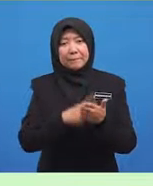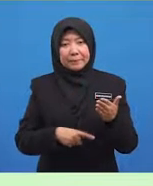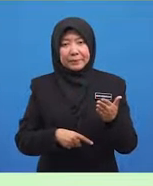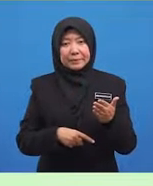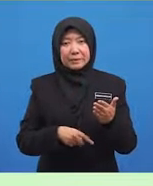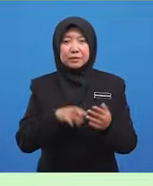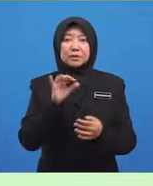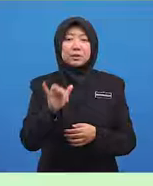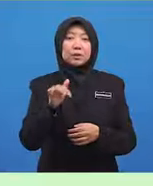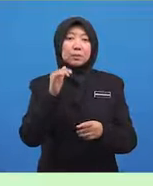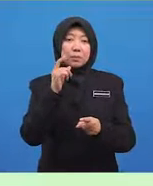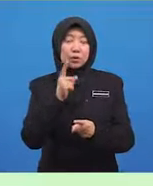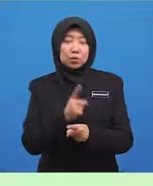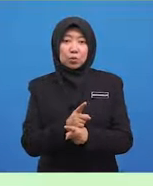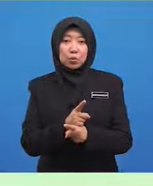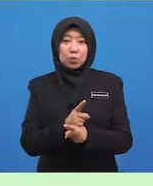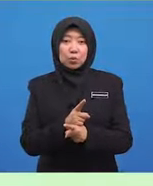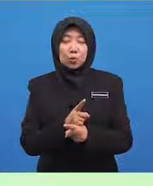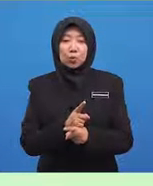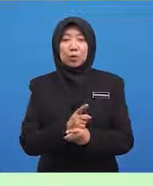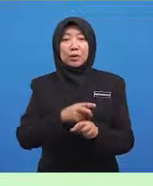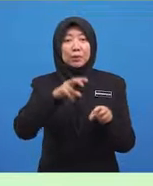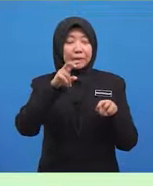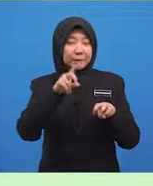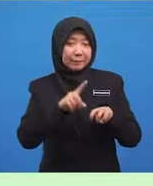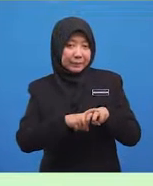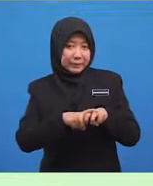Ya, betul. Jawapannya ialah riba.